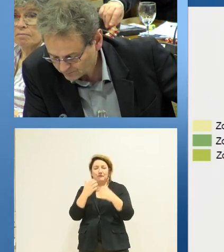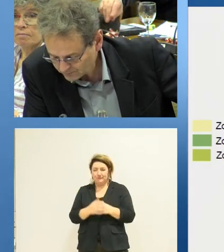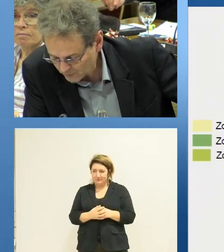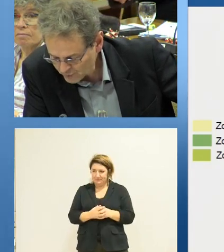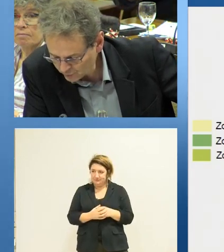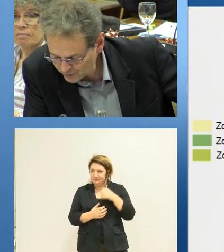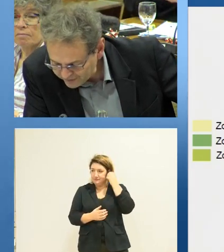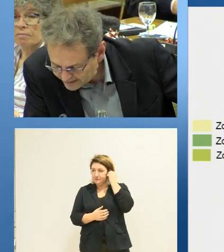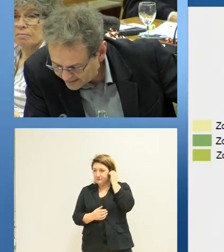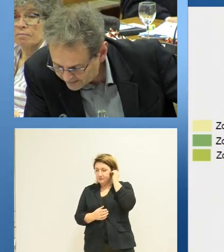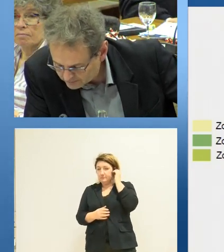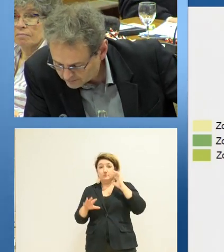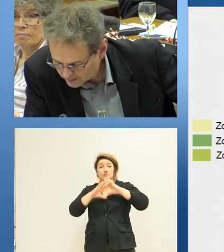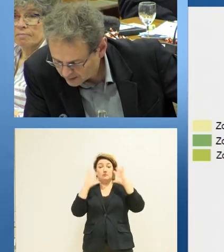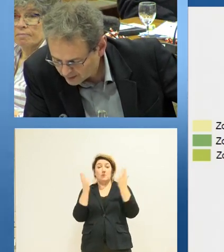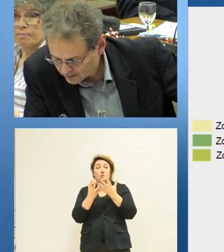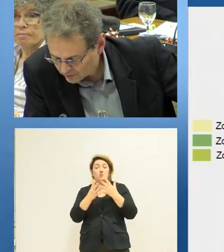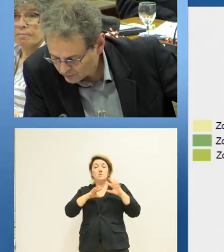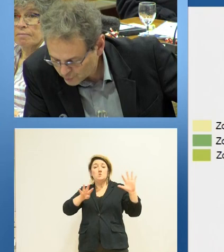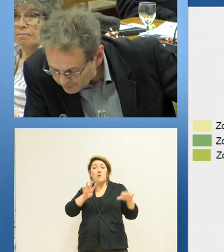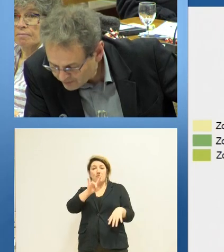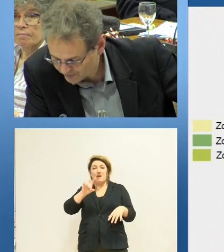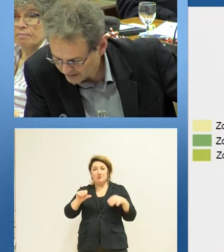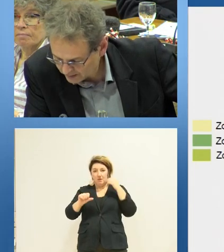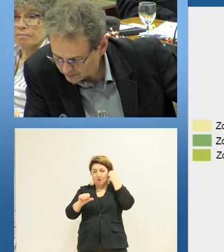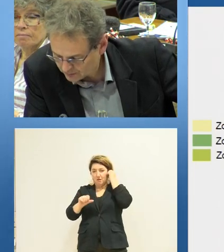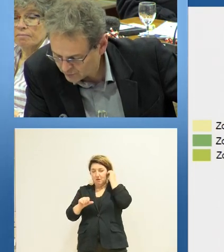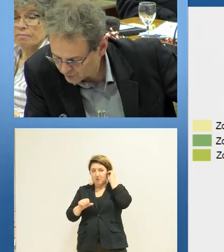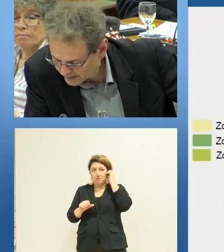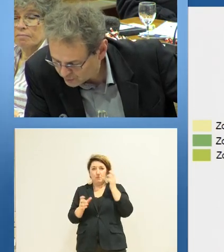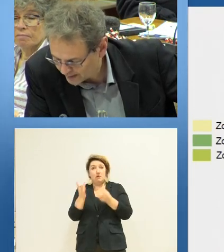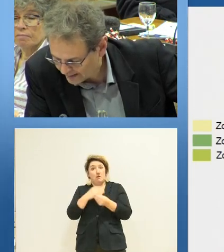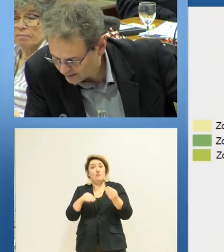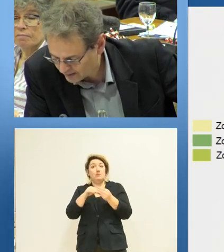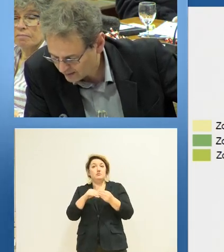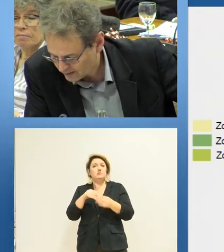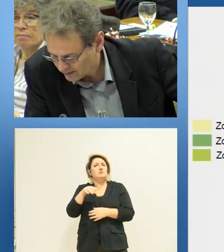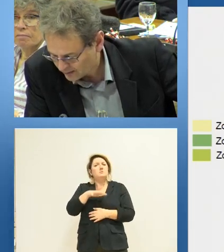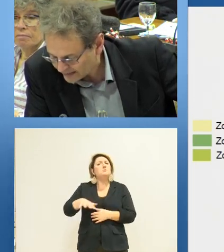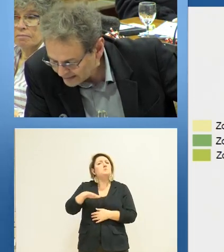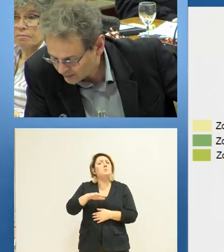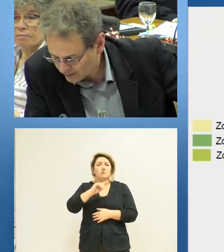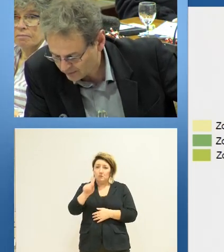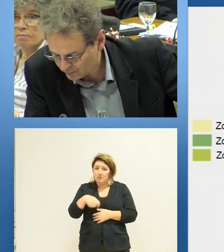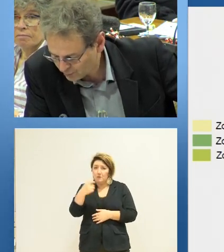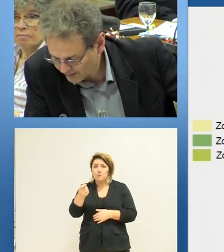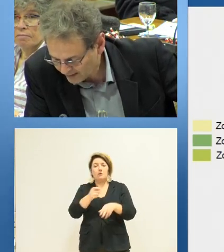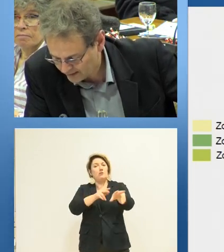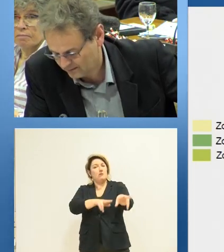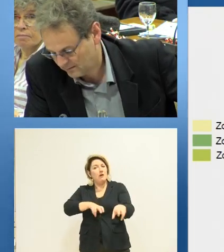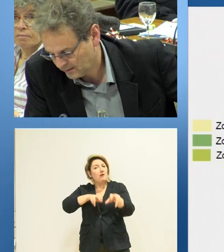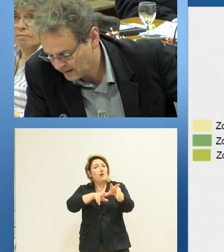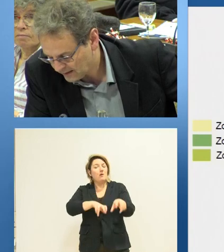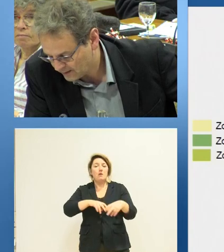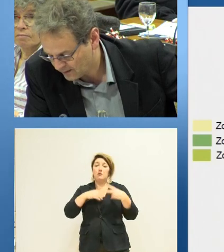ce sont neuf hectares supplémentaires de zones naturelles agricoles ou de parc